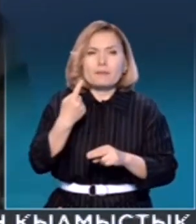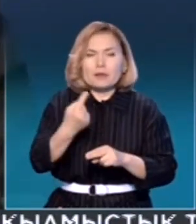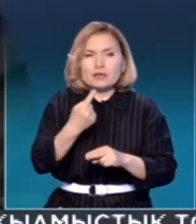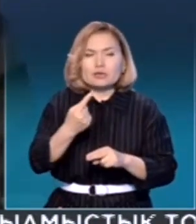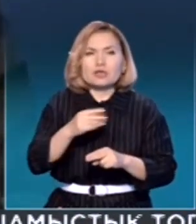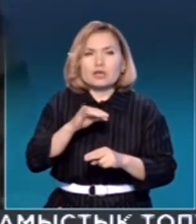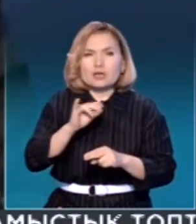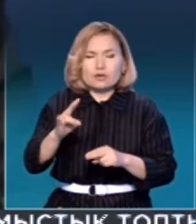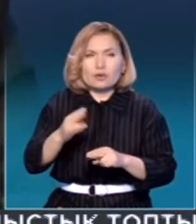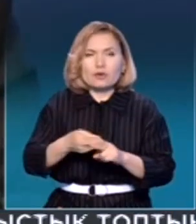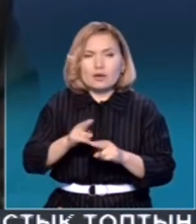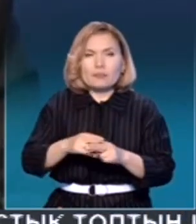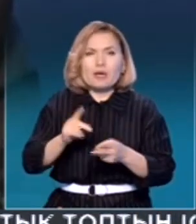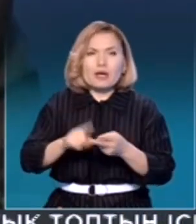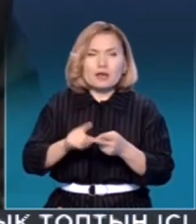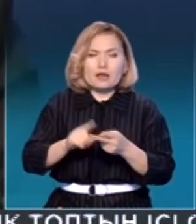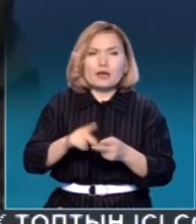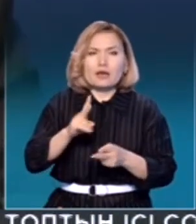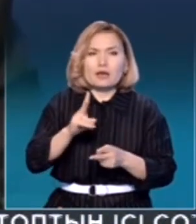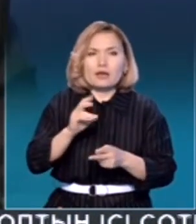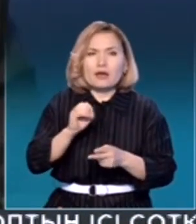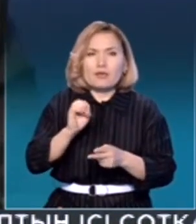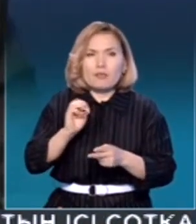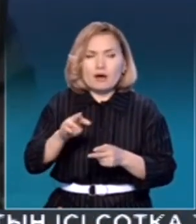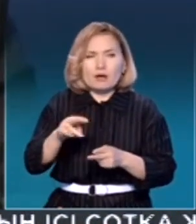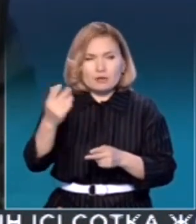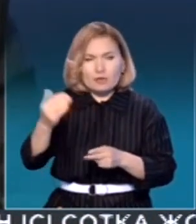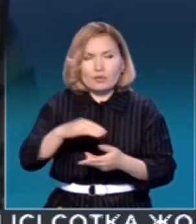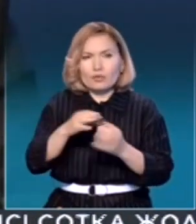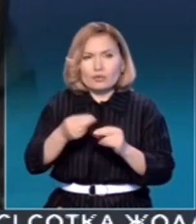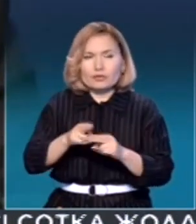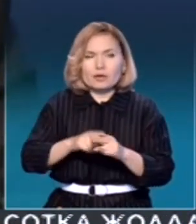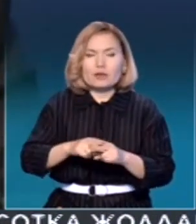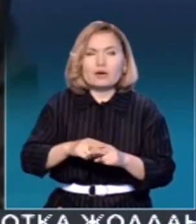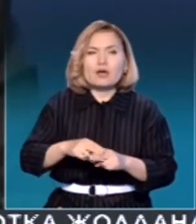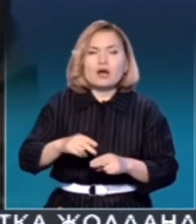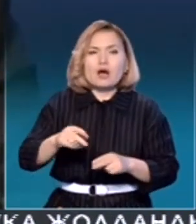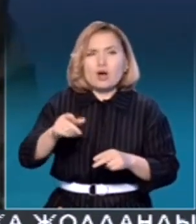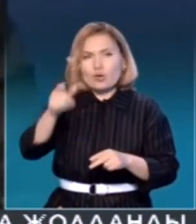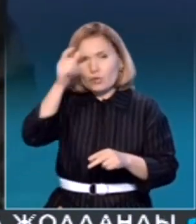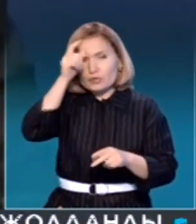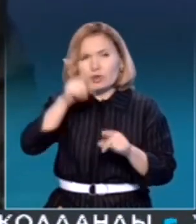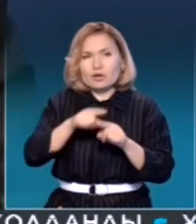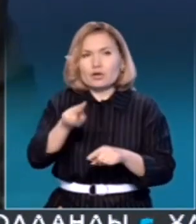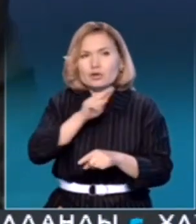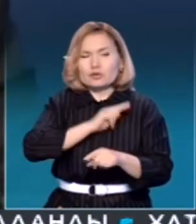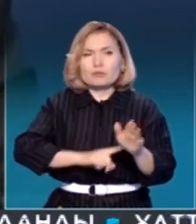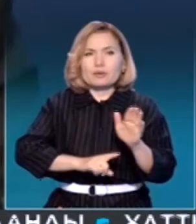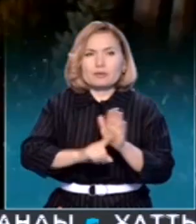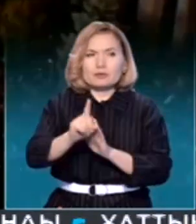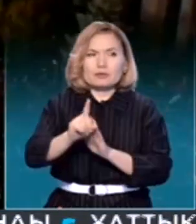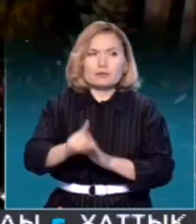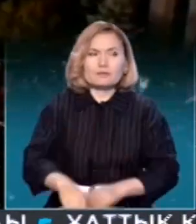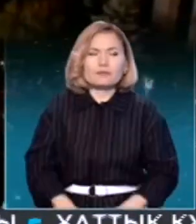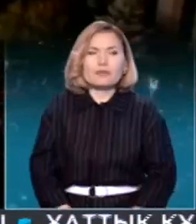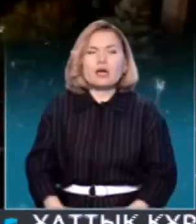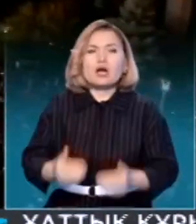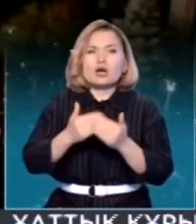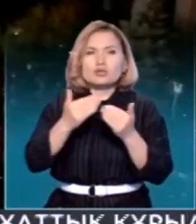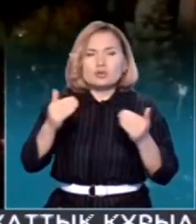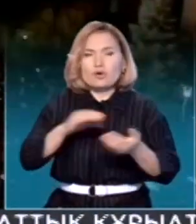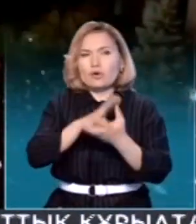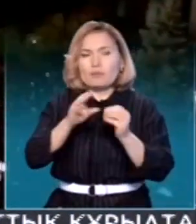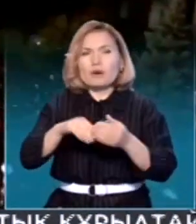Тайып Эрдоған, екінші кандидат Кемал Кылычтароғлы. Бүгіннен бастап кандидаттар үгіт-насихат жұмыстарын бастайды. Соңғы сәтке